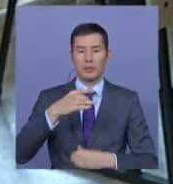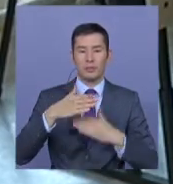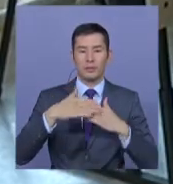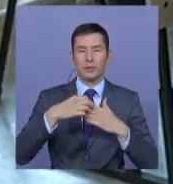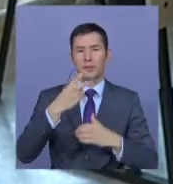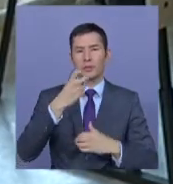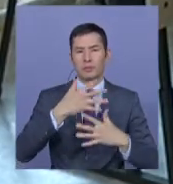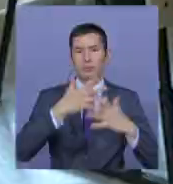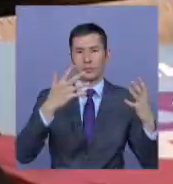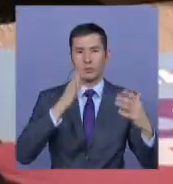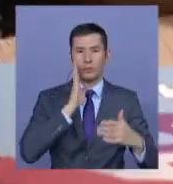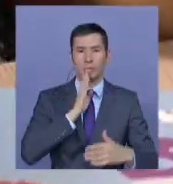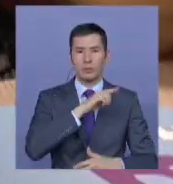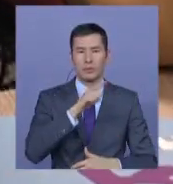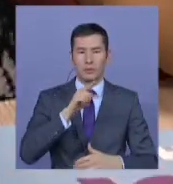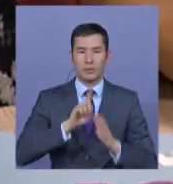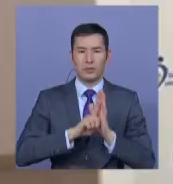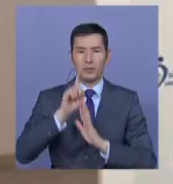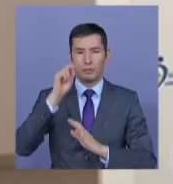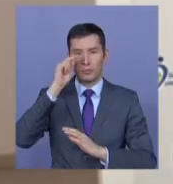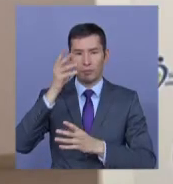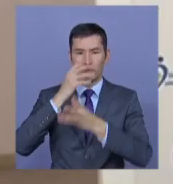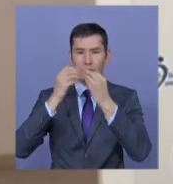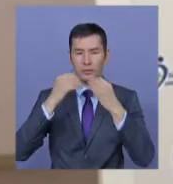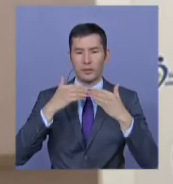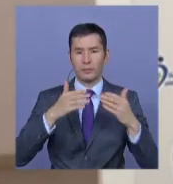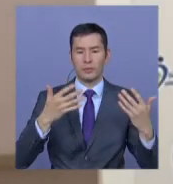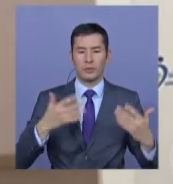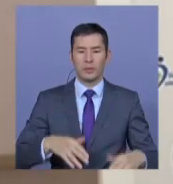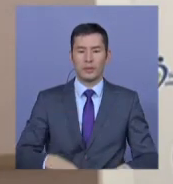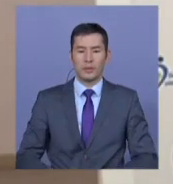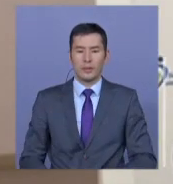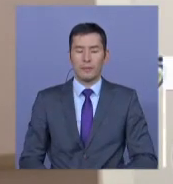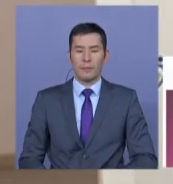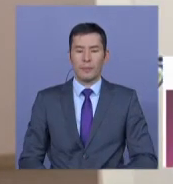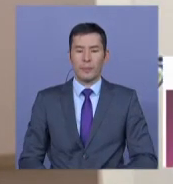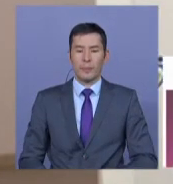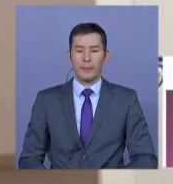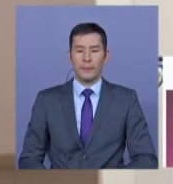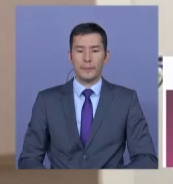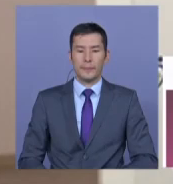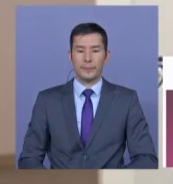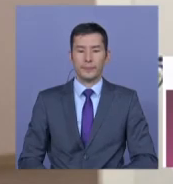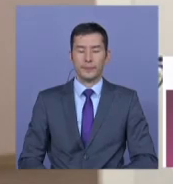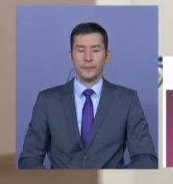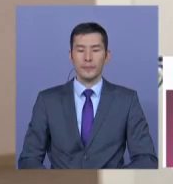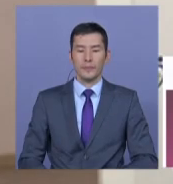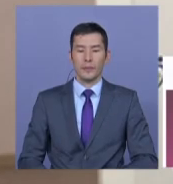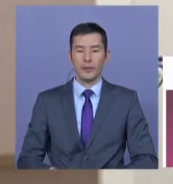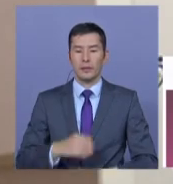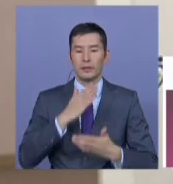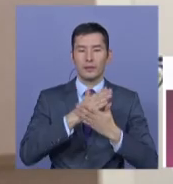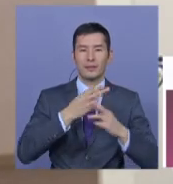адам кәсіпкерлік курстарынан өткен. Өздерінің продукциясын, мына бізде қазақ фильмде жәрменке